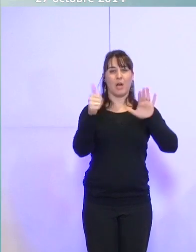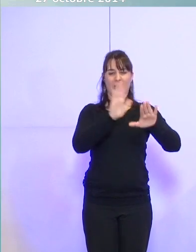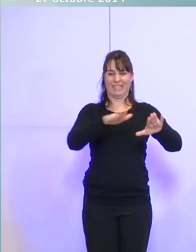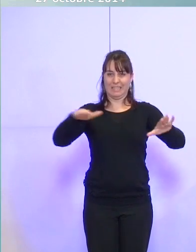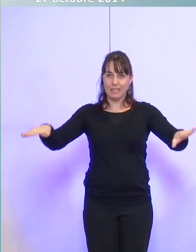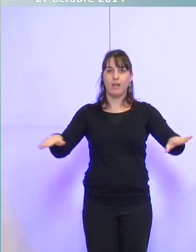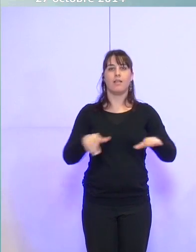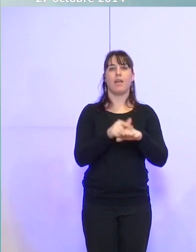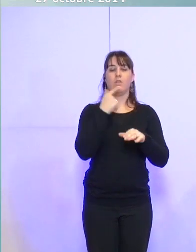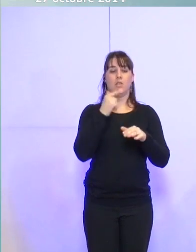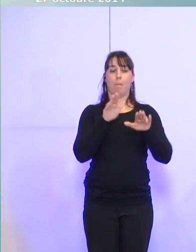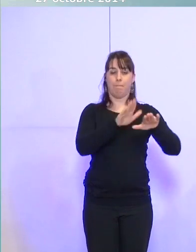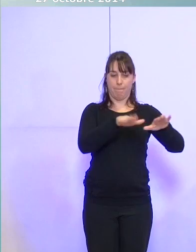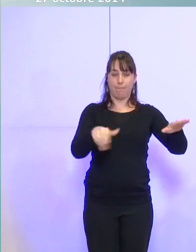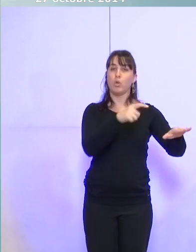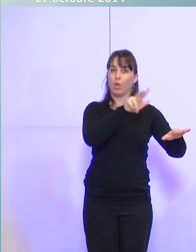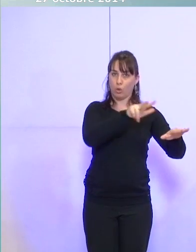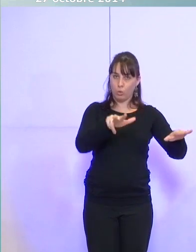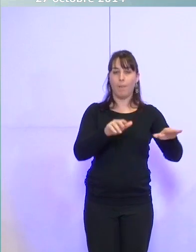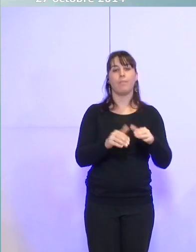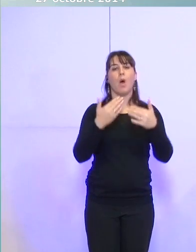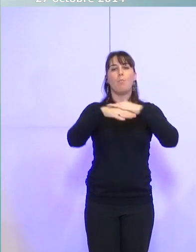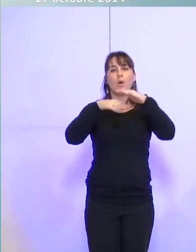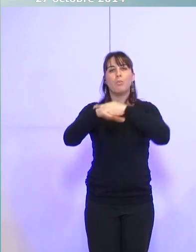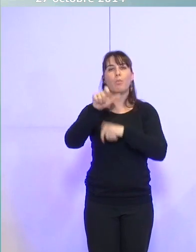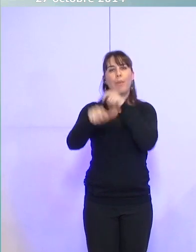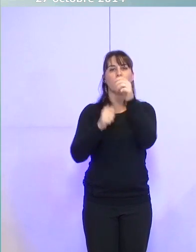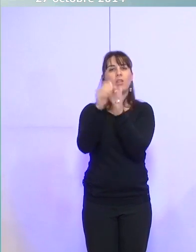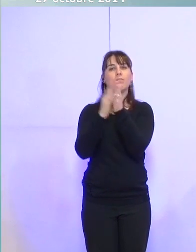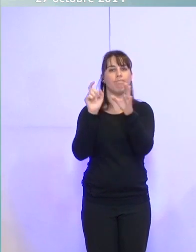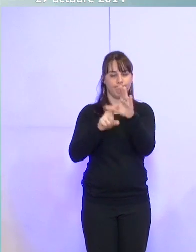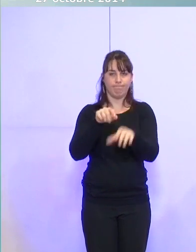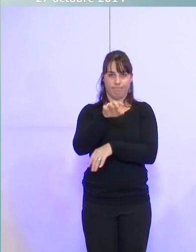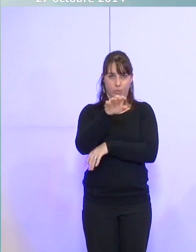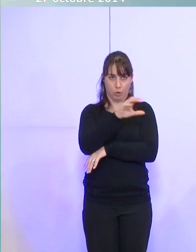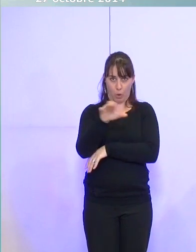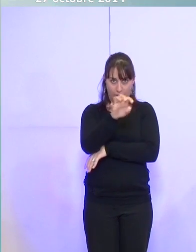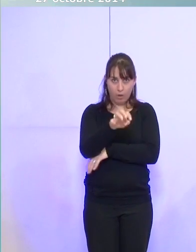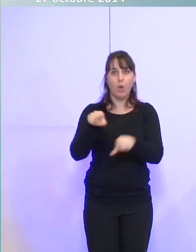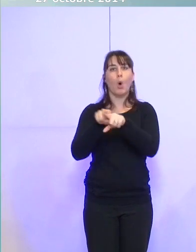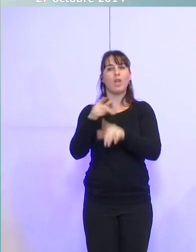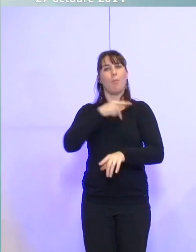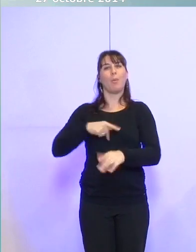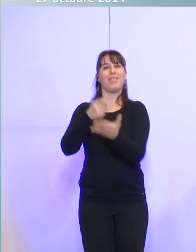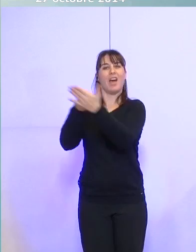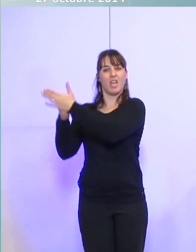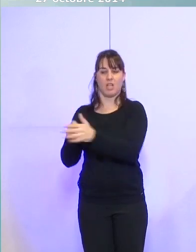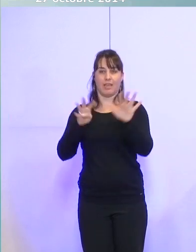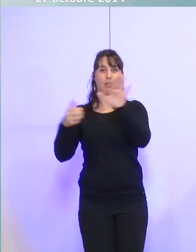des places en plateau, 233, des box pour les abonnés, 140, et des box propriétaires, donc